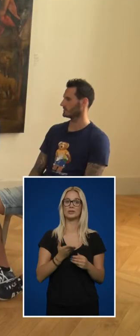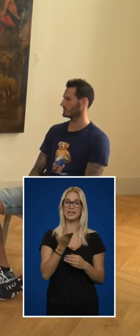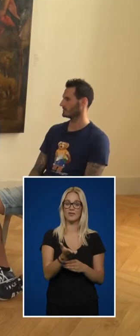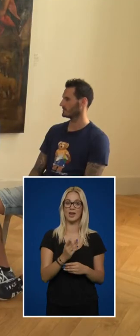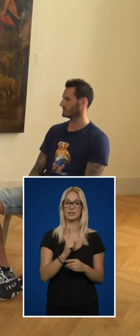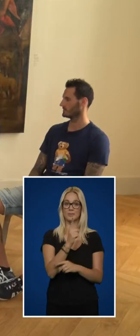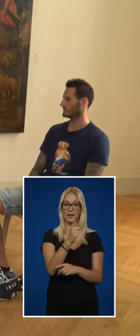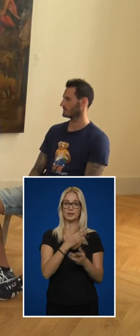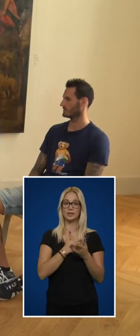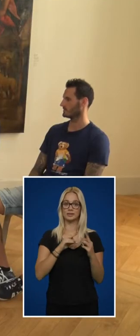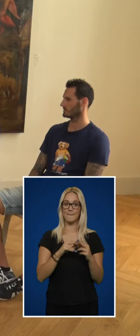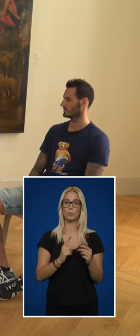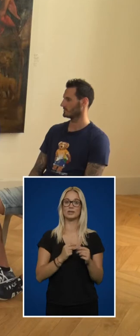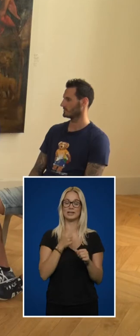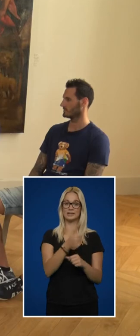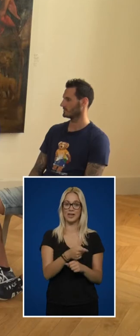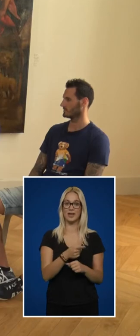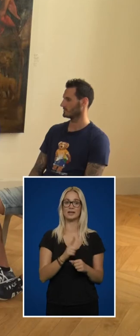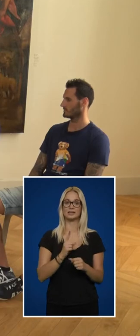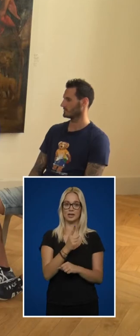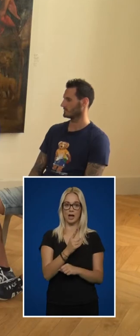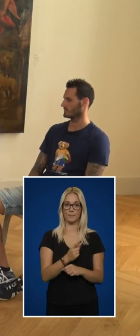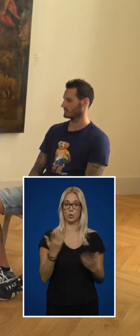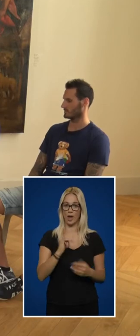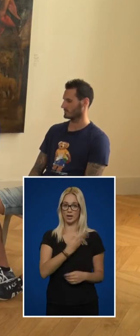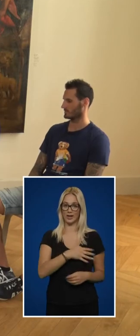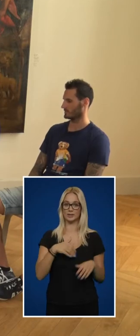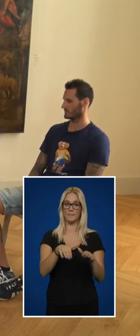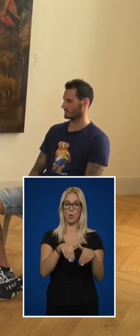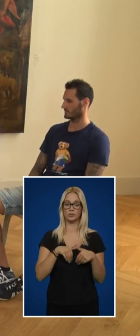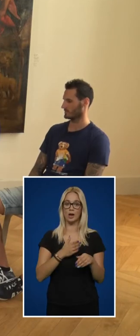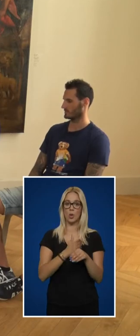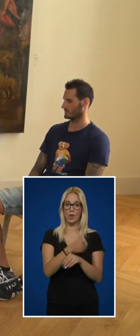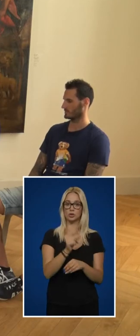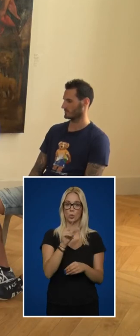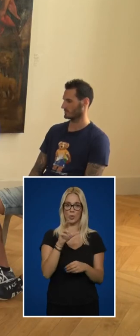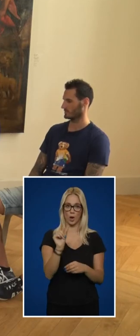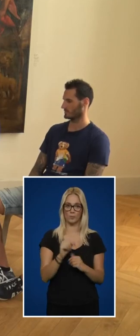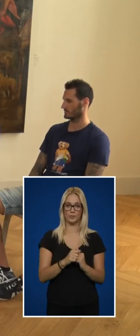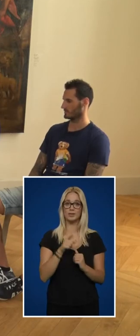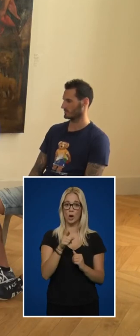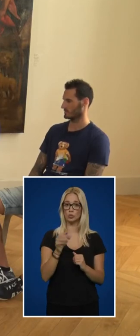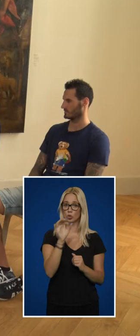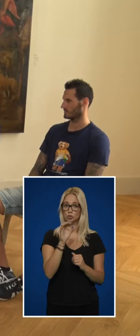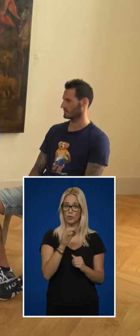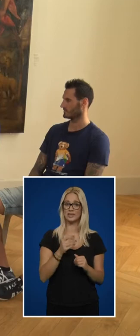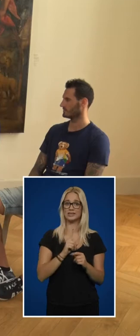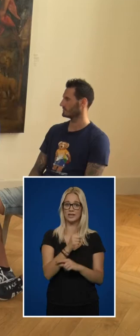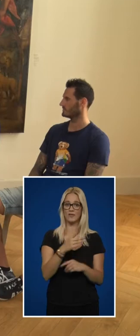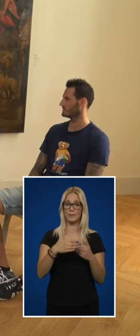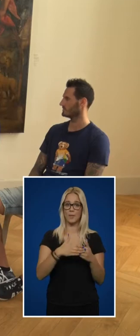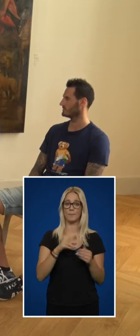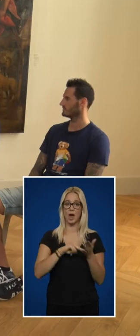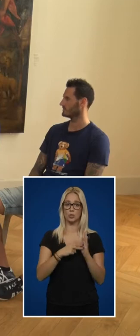Tako su osnovni ciljevi prema planu gospodarenja otpadom smanjiti ukupnu količinu proizvedenog otpada za